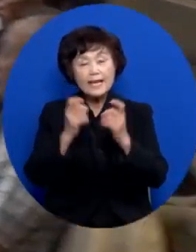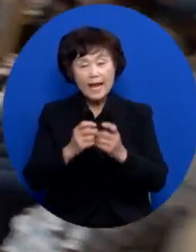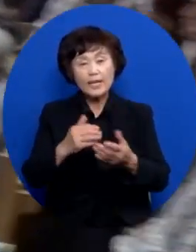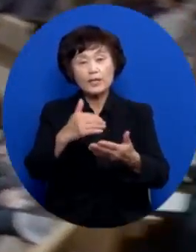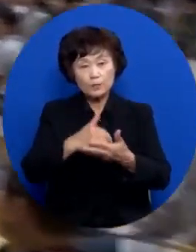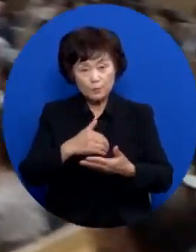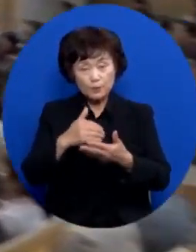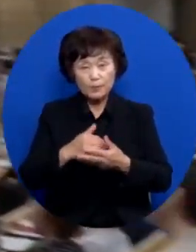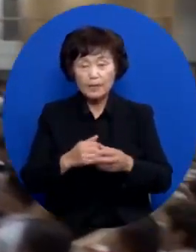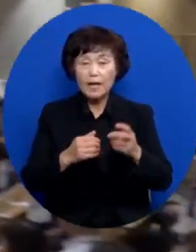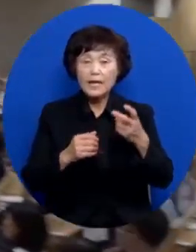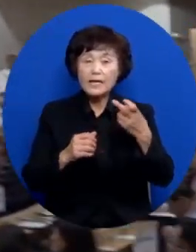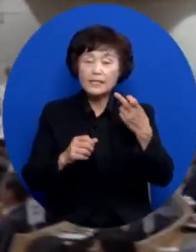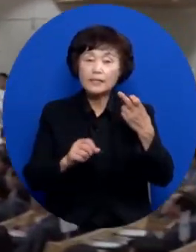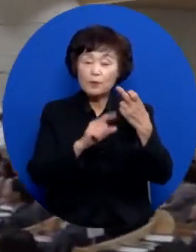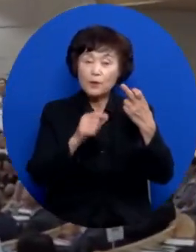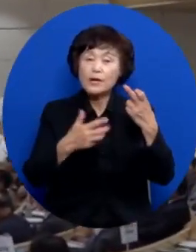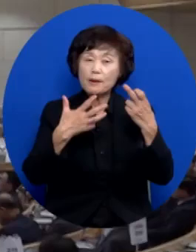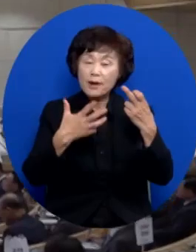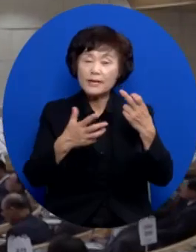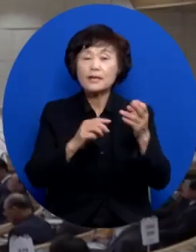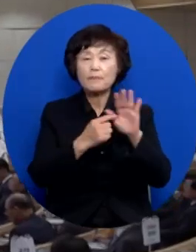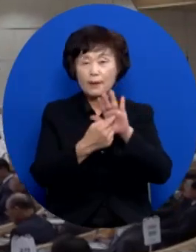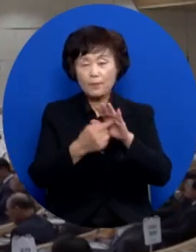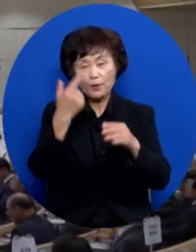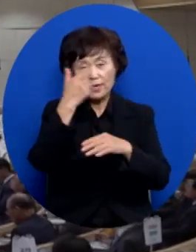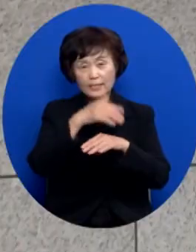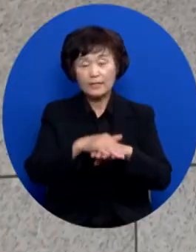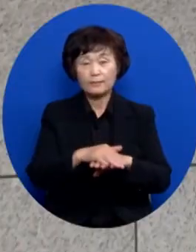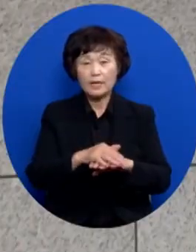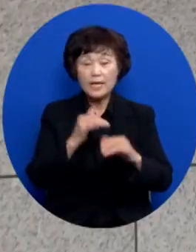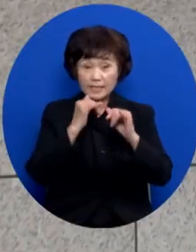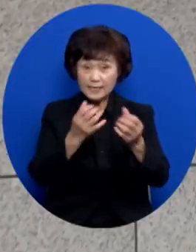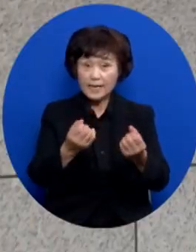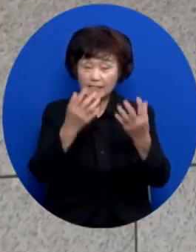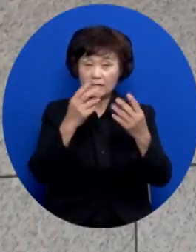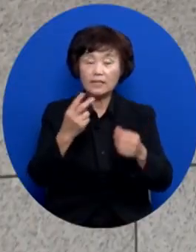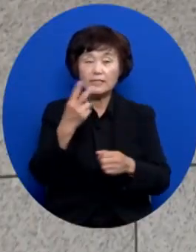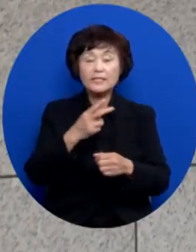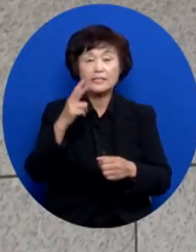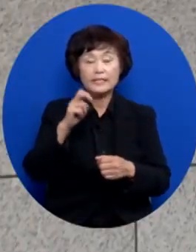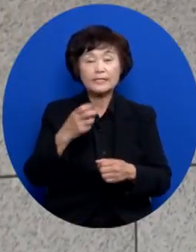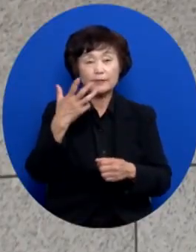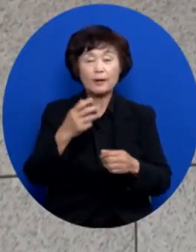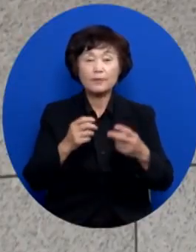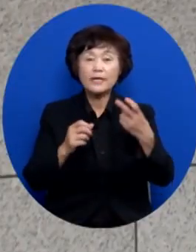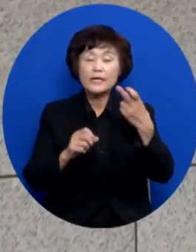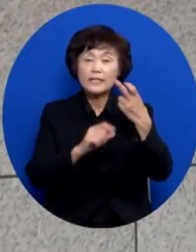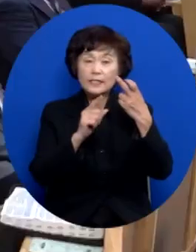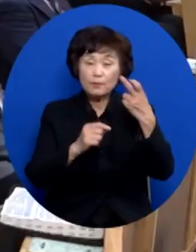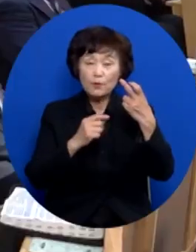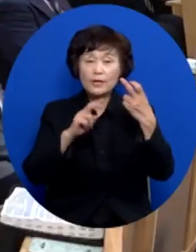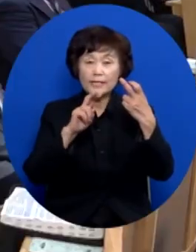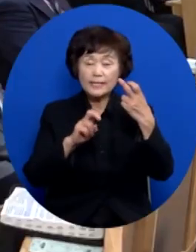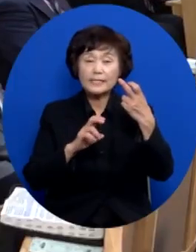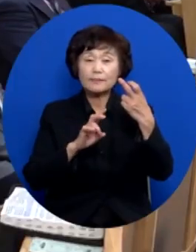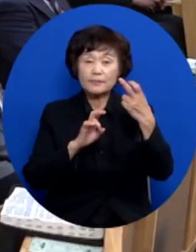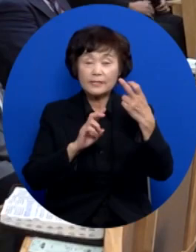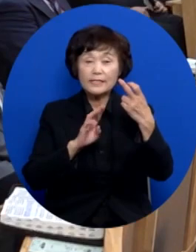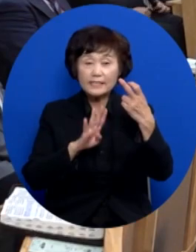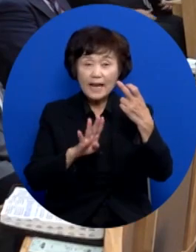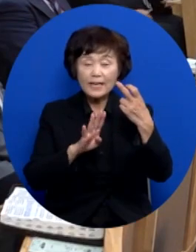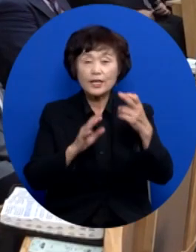받아 12월 8일 발표할 예정입니다 시상식은 2023년 12월 24일 분당 중앙교회에서